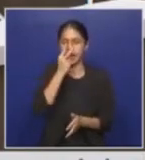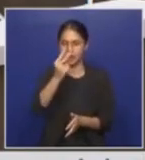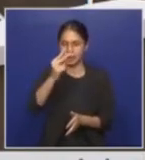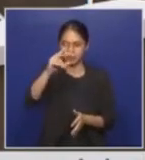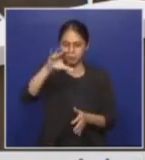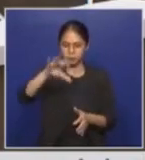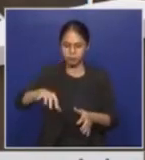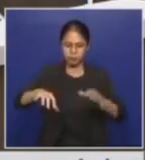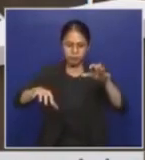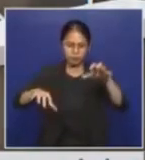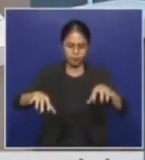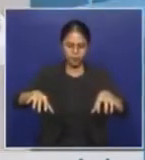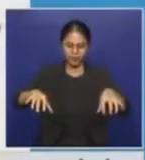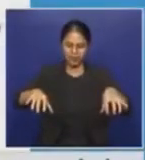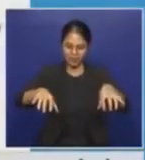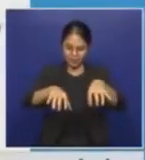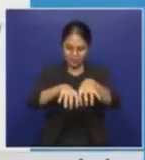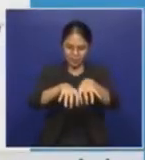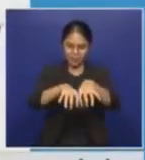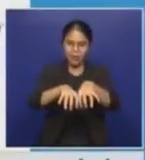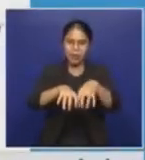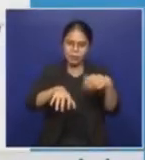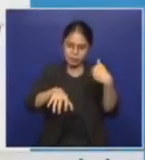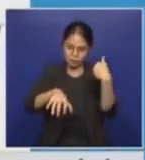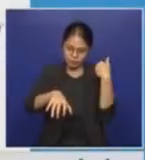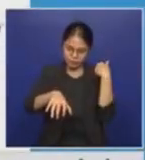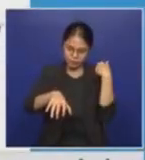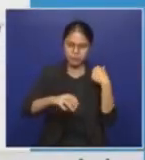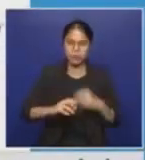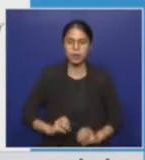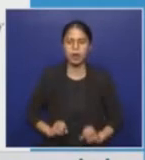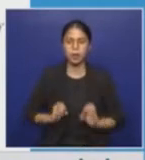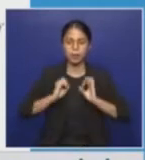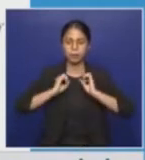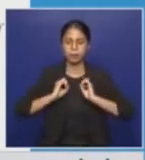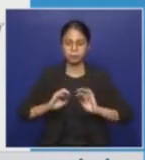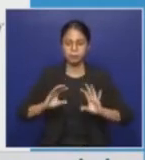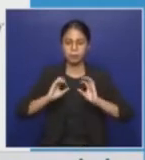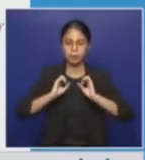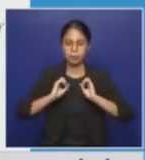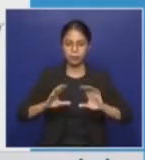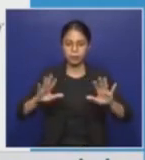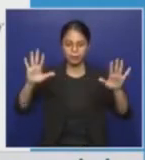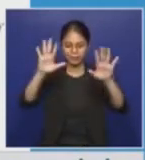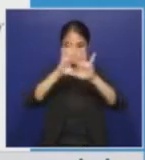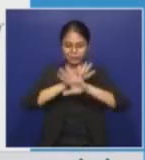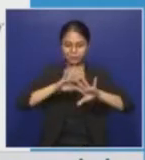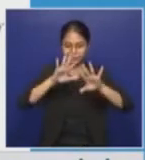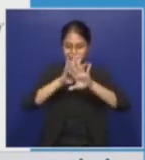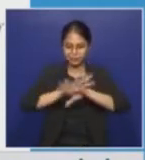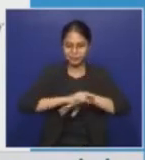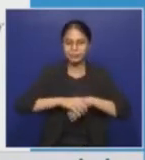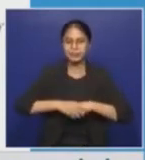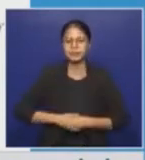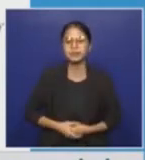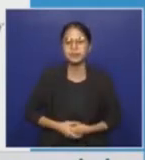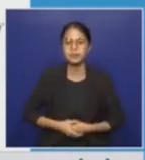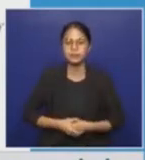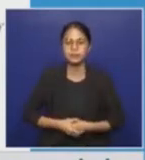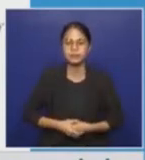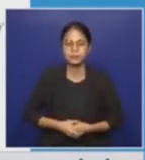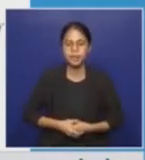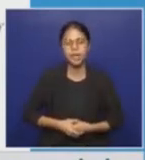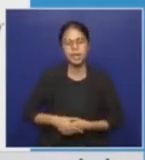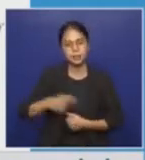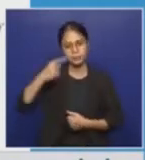ของรัฐเนี่ยรั้วติดกันนะครับแล้วก็การสอนเนี่ยอาจจะคล้ายคลึงกันนะครับเพราะนั้นท่านจะเห็นได้ว่าแนวโน้